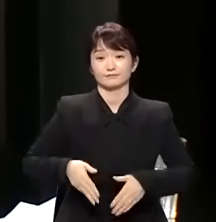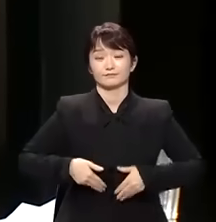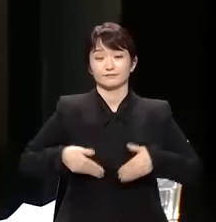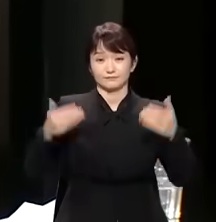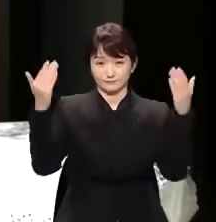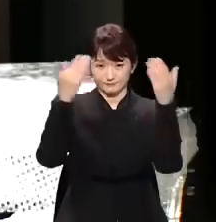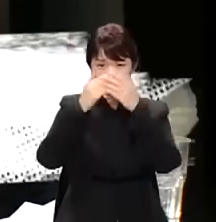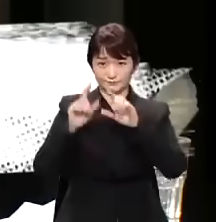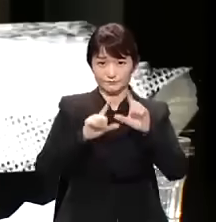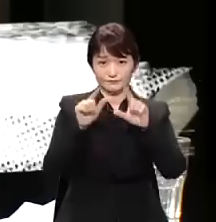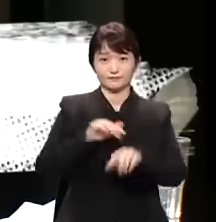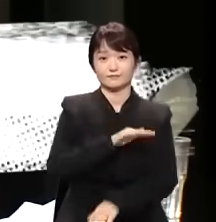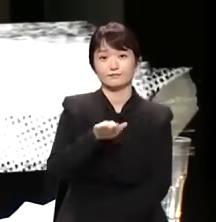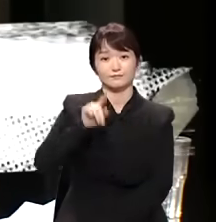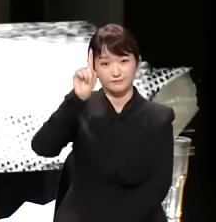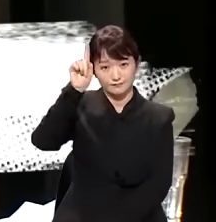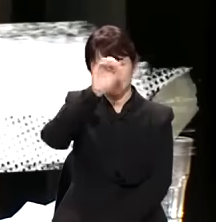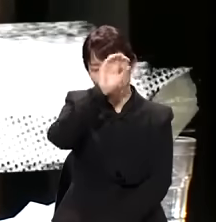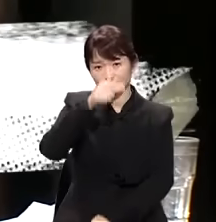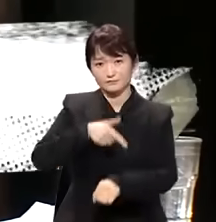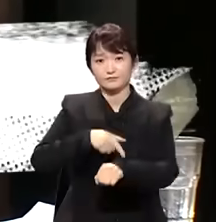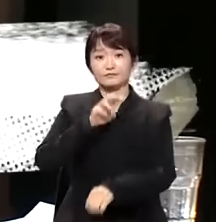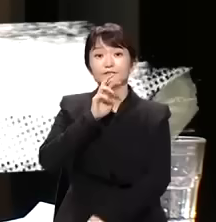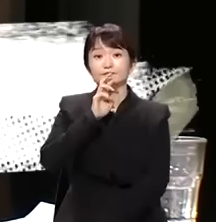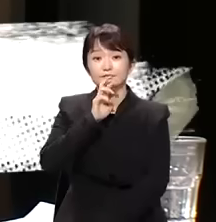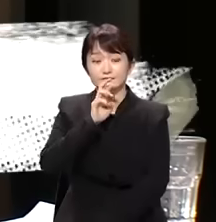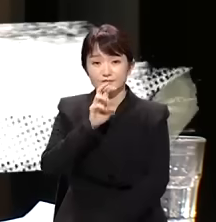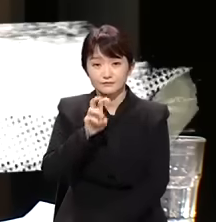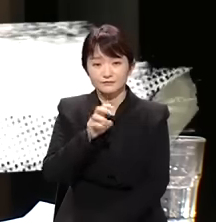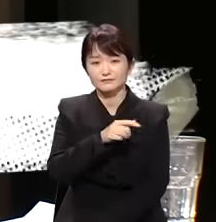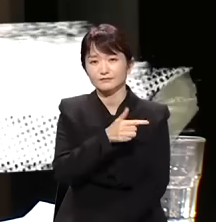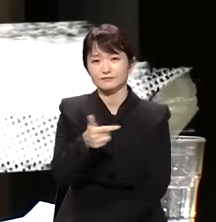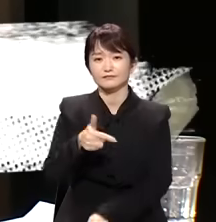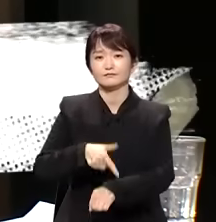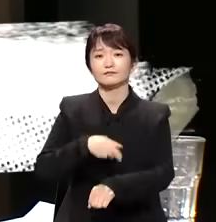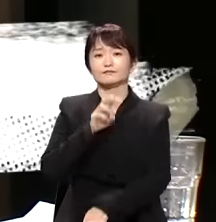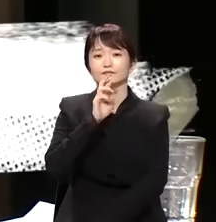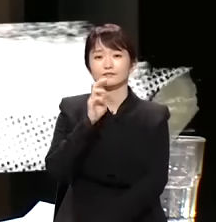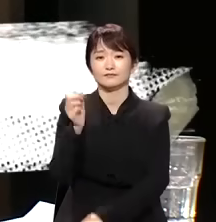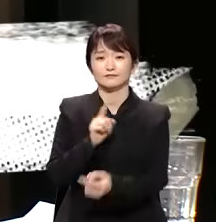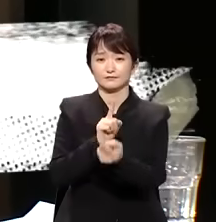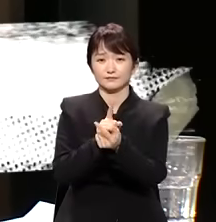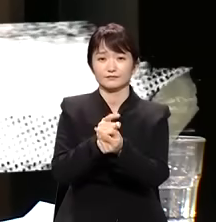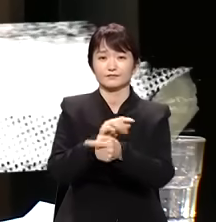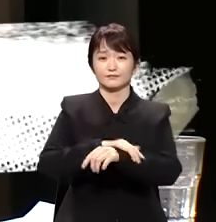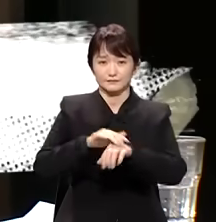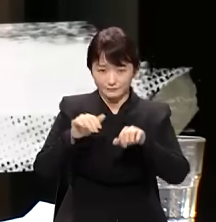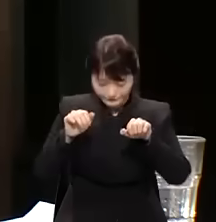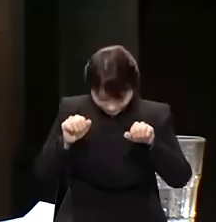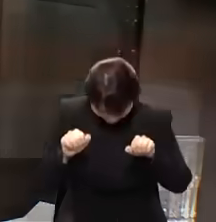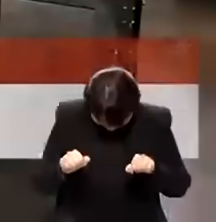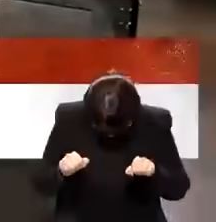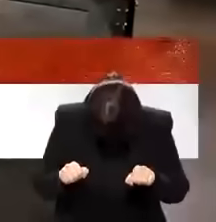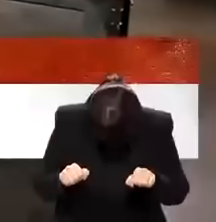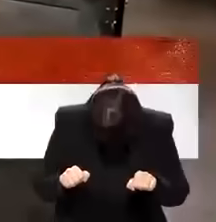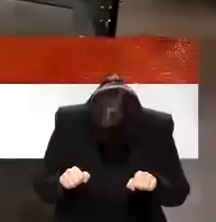따뜻한 반 보내시고요 저희는 내일도 별이 여섯 개 판 4반 6반 저녁 6시 반에 다시 옵니다